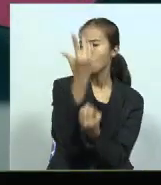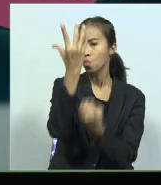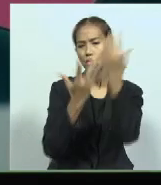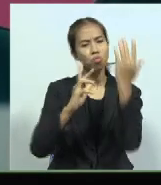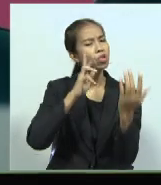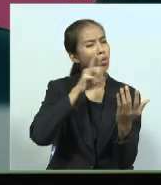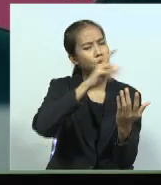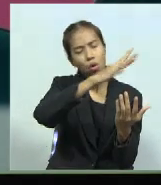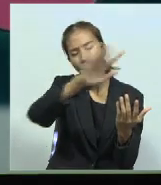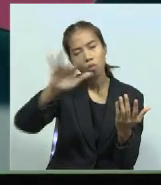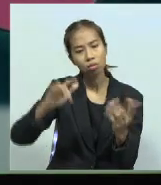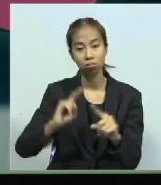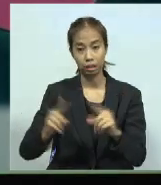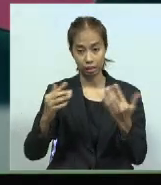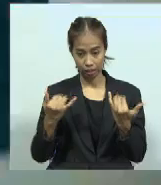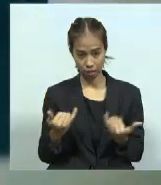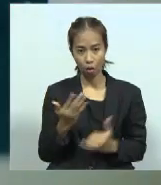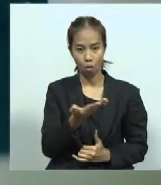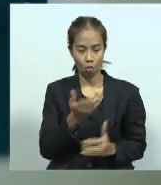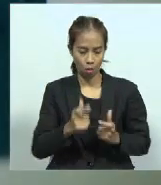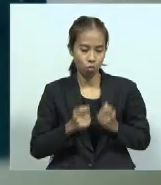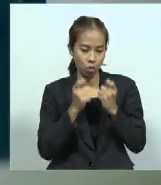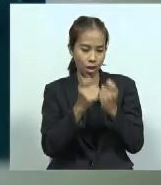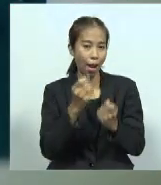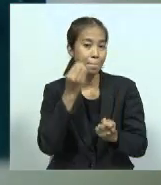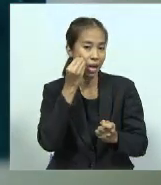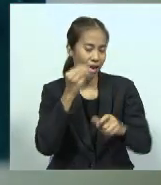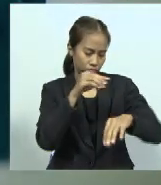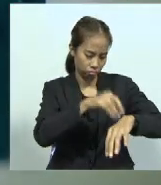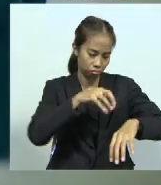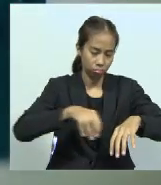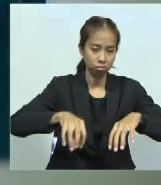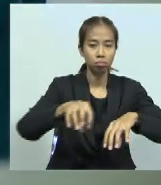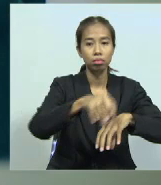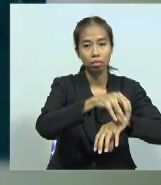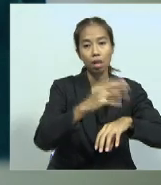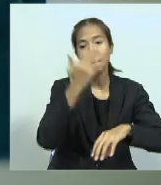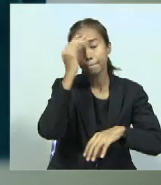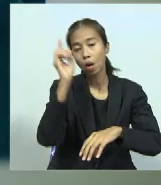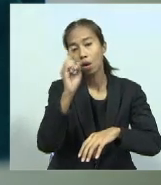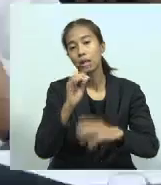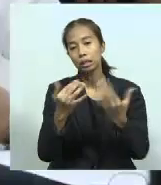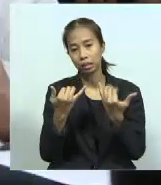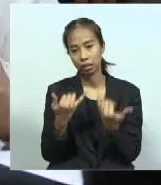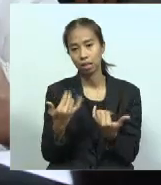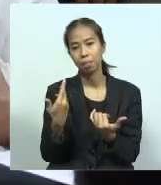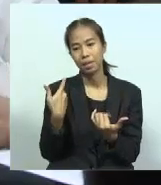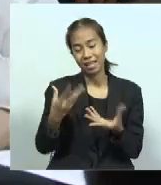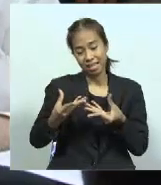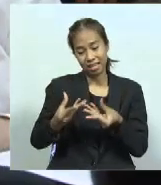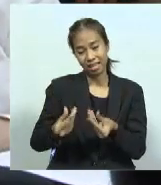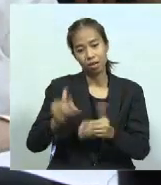ซึ่งแปลงที่ขอใช้ในการก่อสร้างบ้านถือว่ามีความเหมาะสมในทุกด้านเนื่องจากอำเภอเกาะสีชังมีพื้นที่ประม